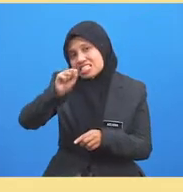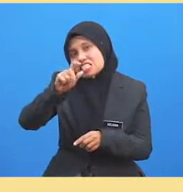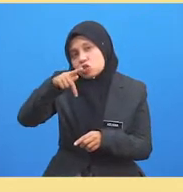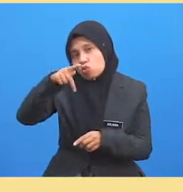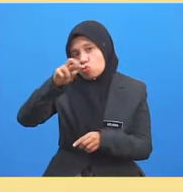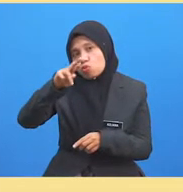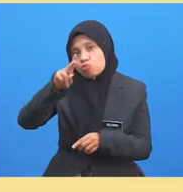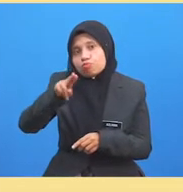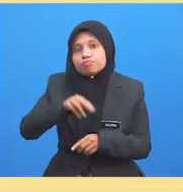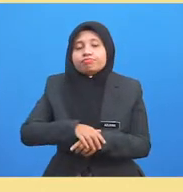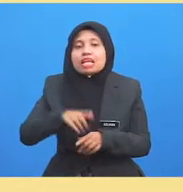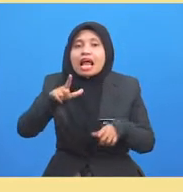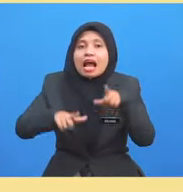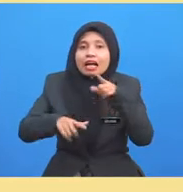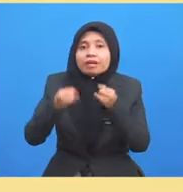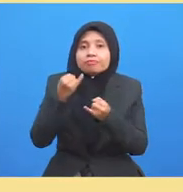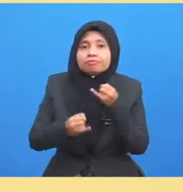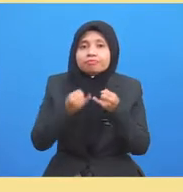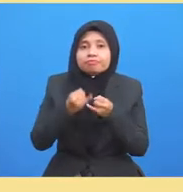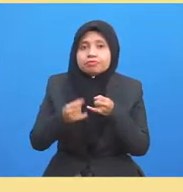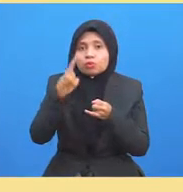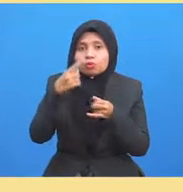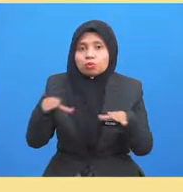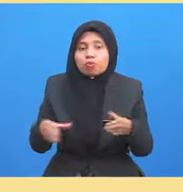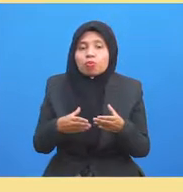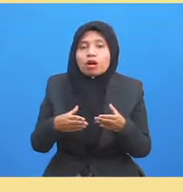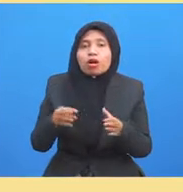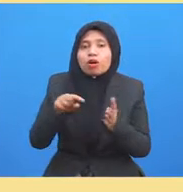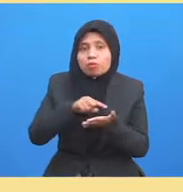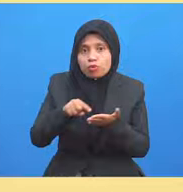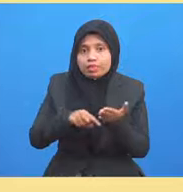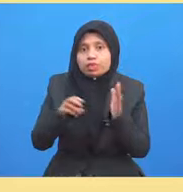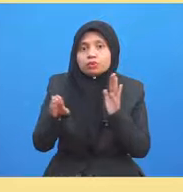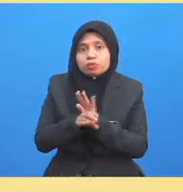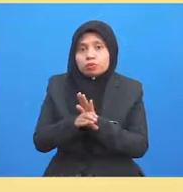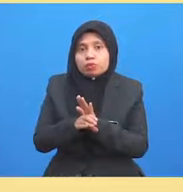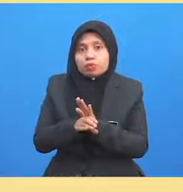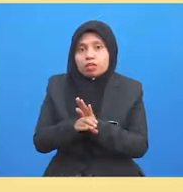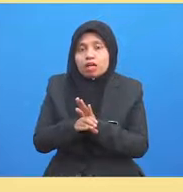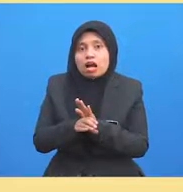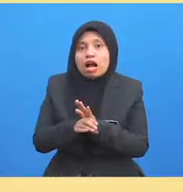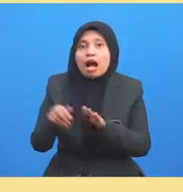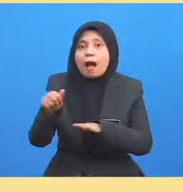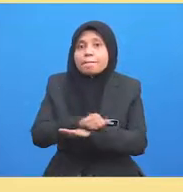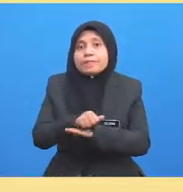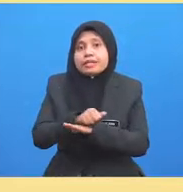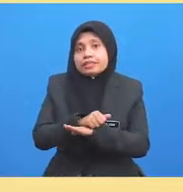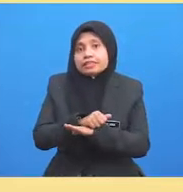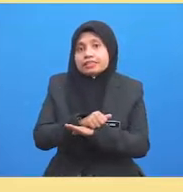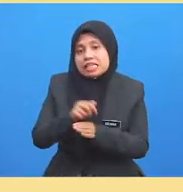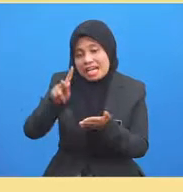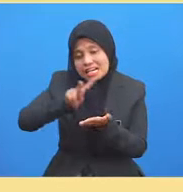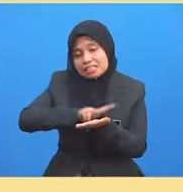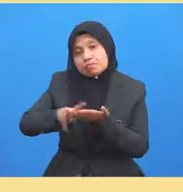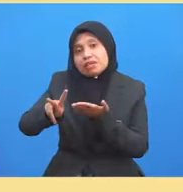Dan langkah yang terakhir dalam penghasilan model olokan ini ialah mengaplikasikan teknik kemasan